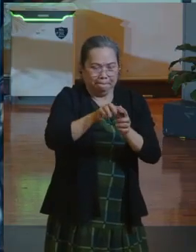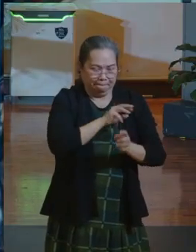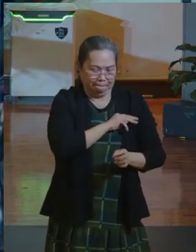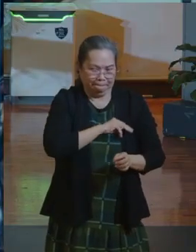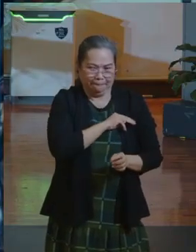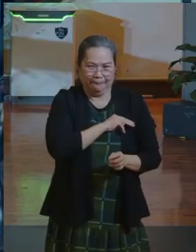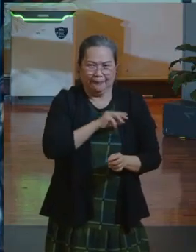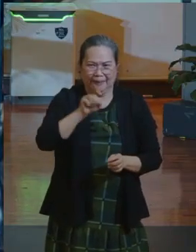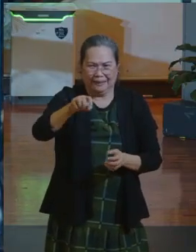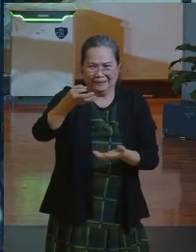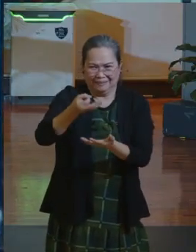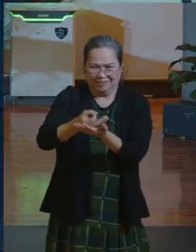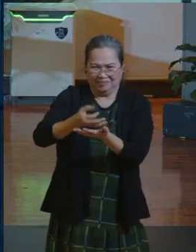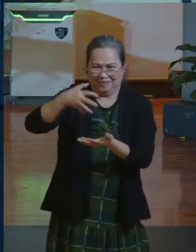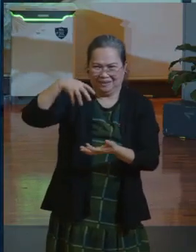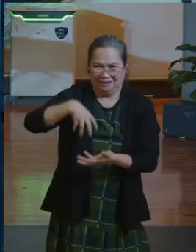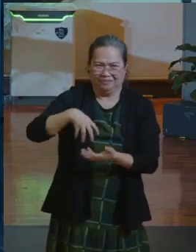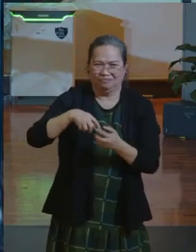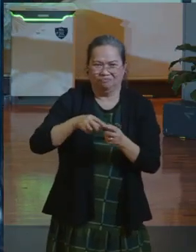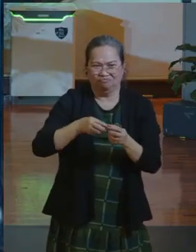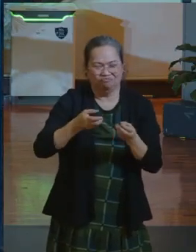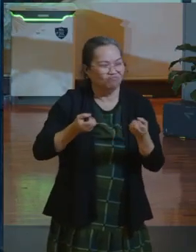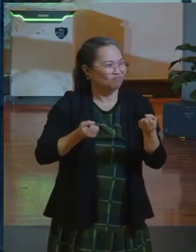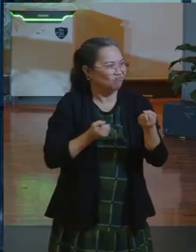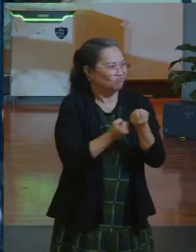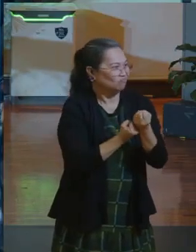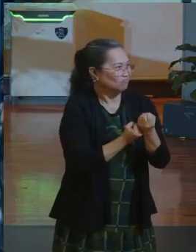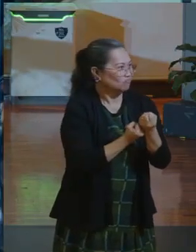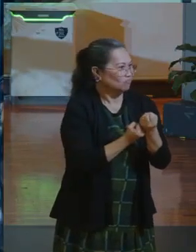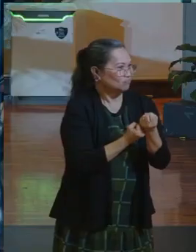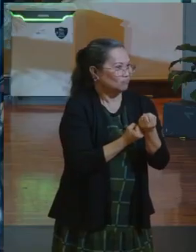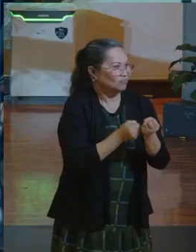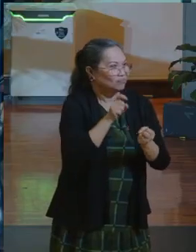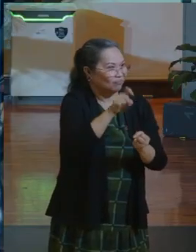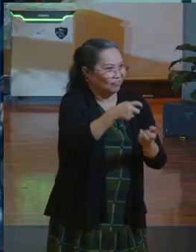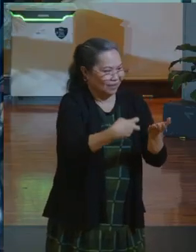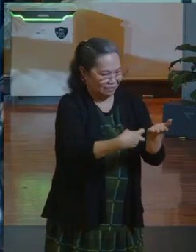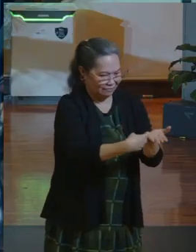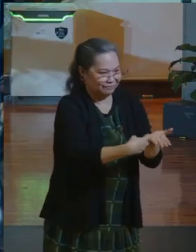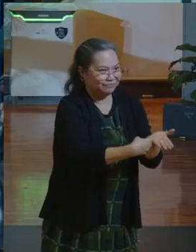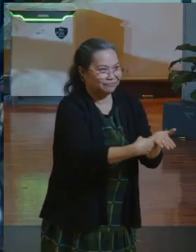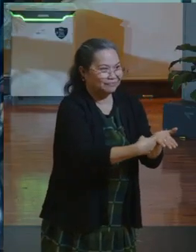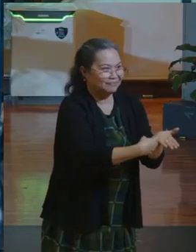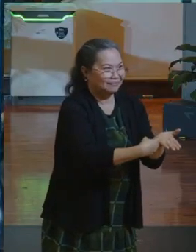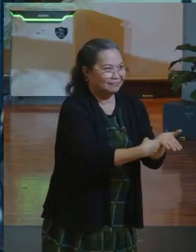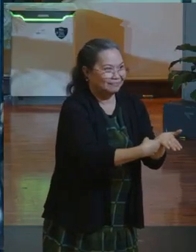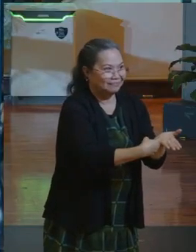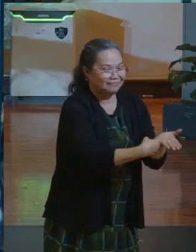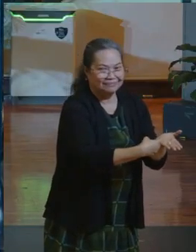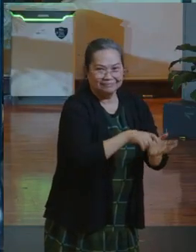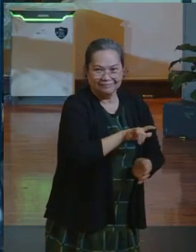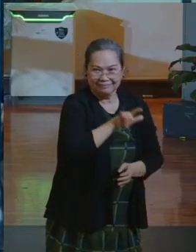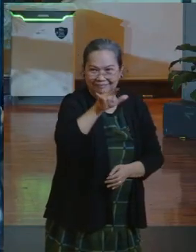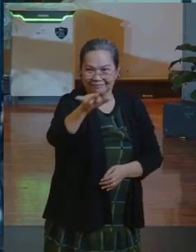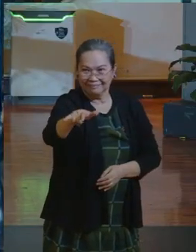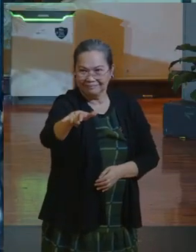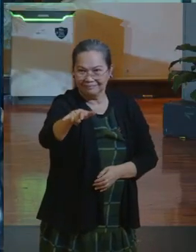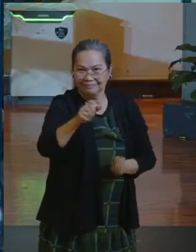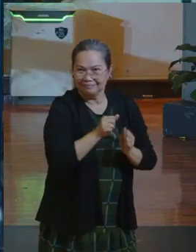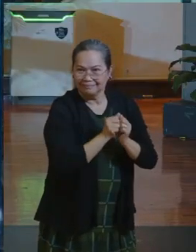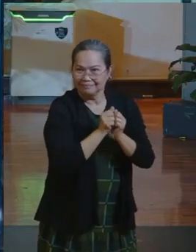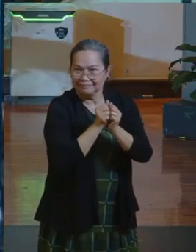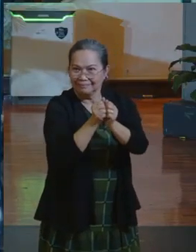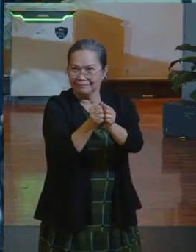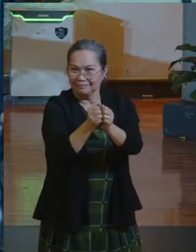sa lapin binubugol natin. Dahil siyempre, bibili natin ang plane ticket. No? Ang sasama dun